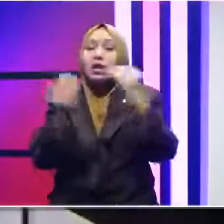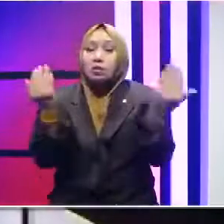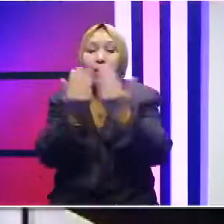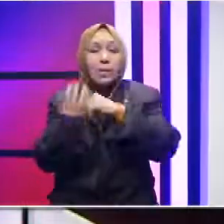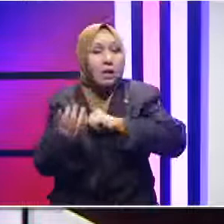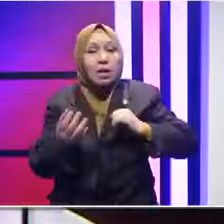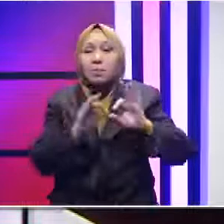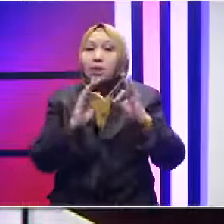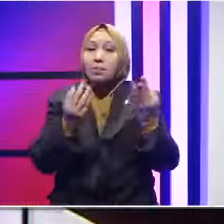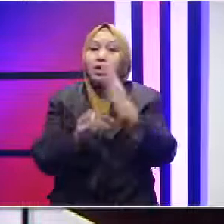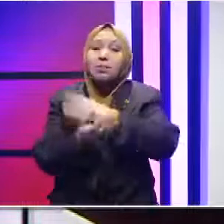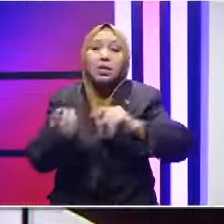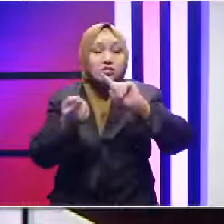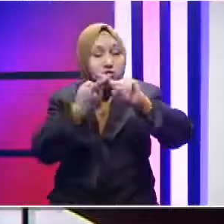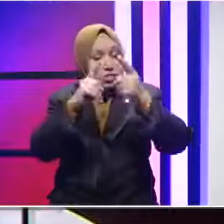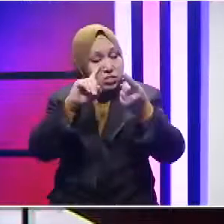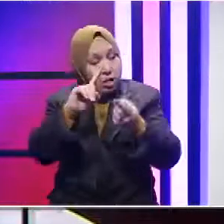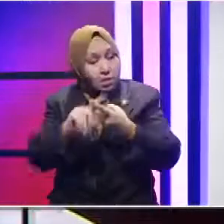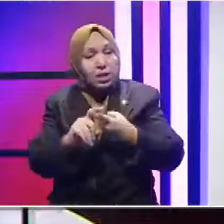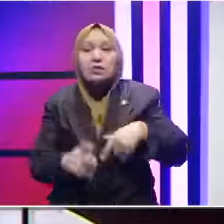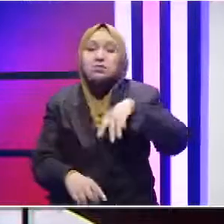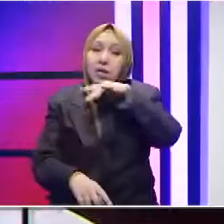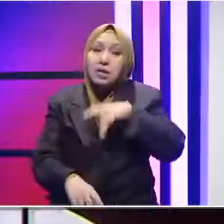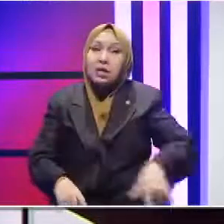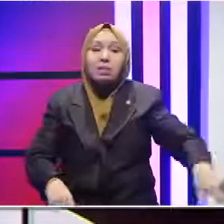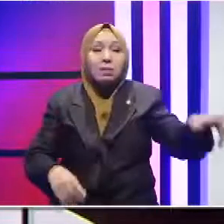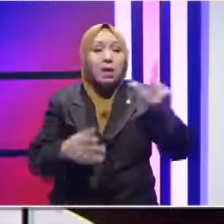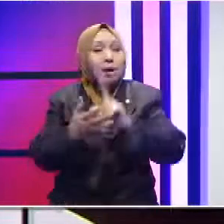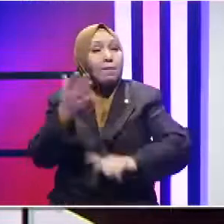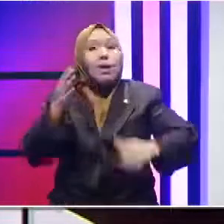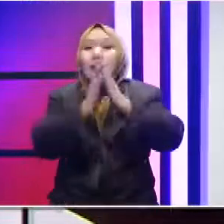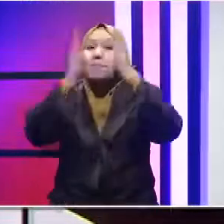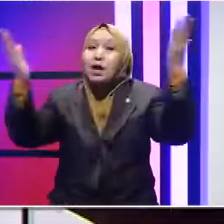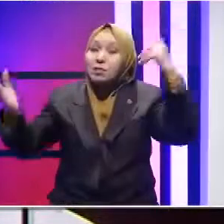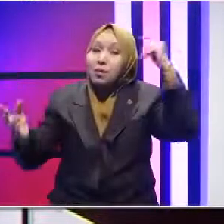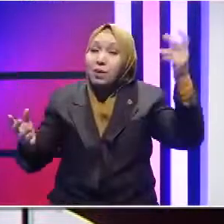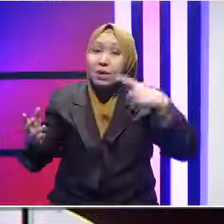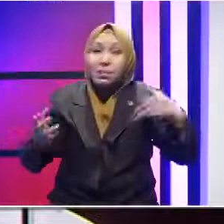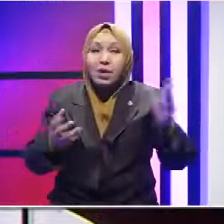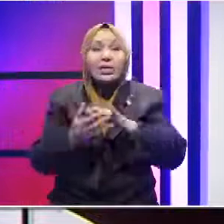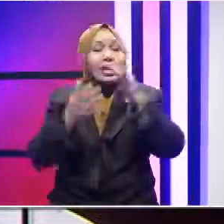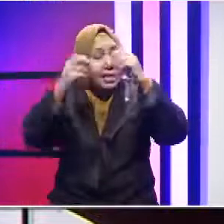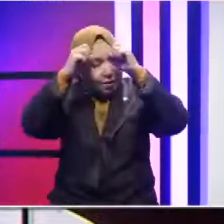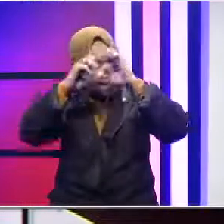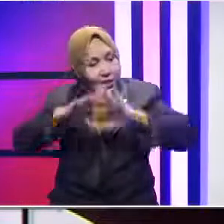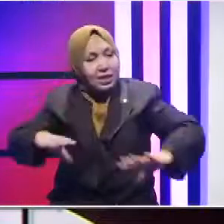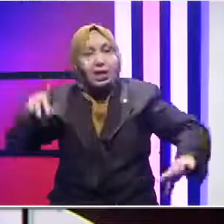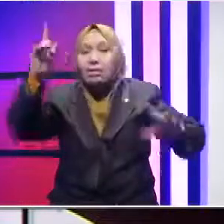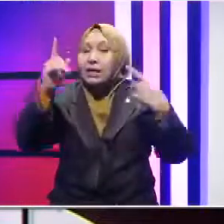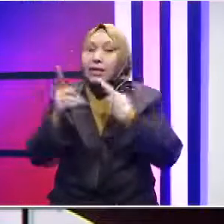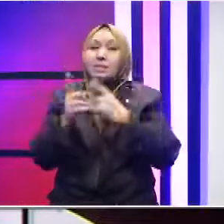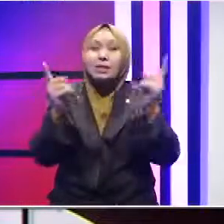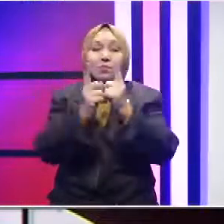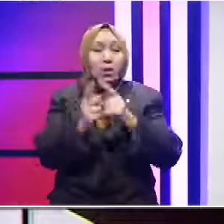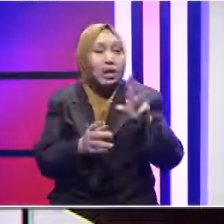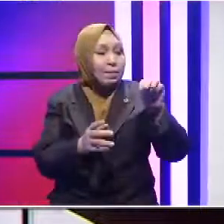ورسوله. اللهم صل على سيدنا محمد وعلى آله وصحبه أجمعين. أما بعد, apa khabar tuan-tuan puan-puan yang dirahmati Allah sekalian, kita bertemu dalam My